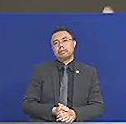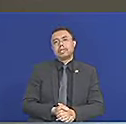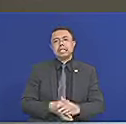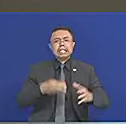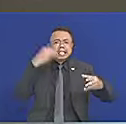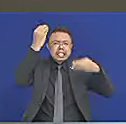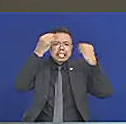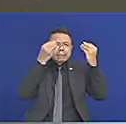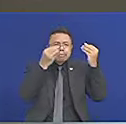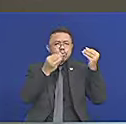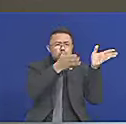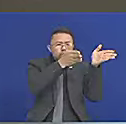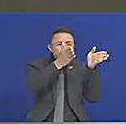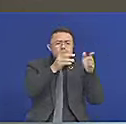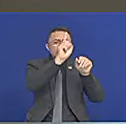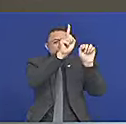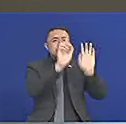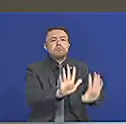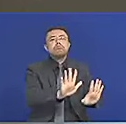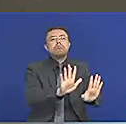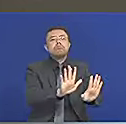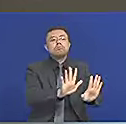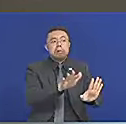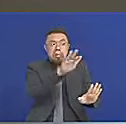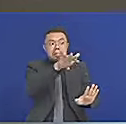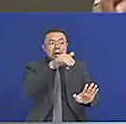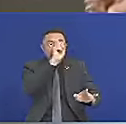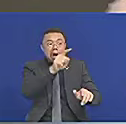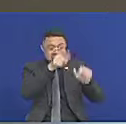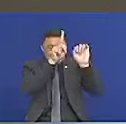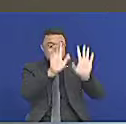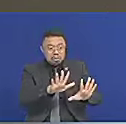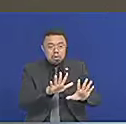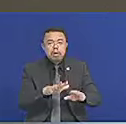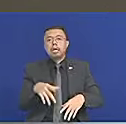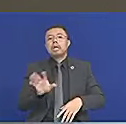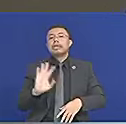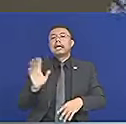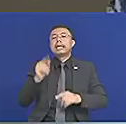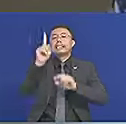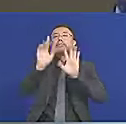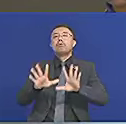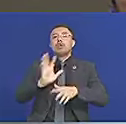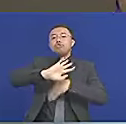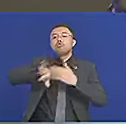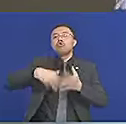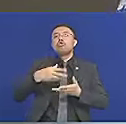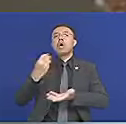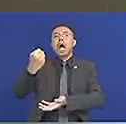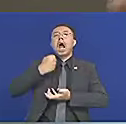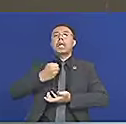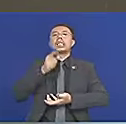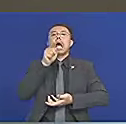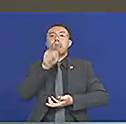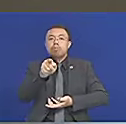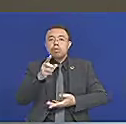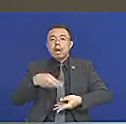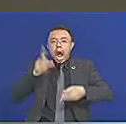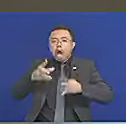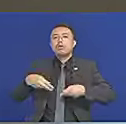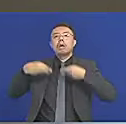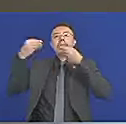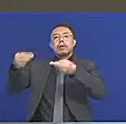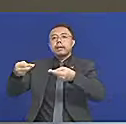Sibuk ngurusi persepuluhan. Alkitab berkata, jangankan sepersepuluh, seluruh hartamu kamu